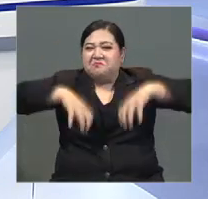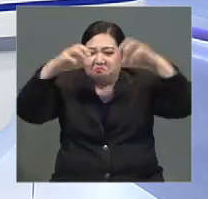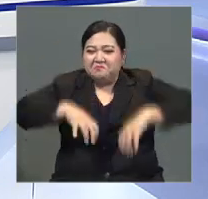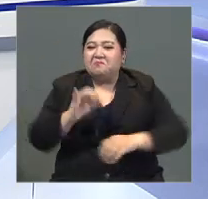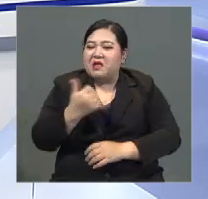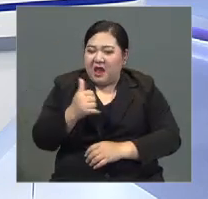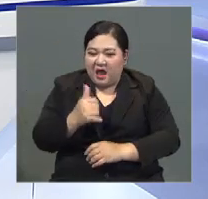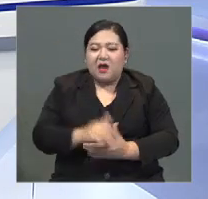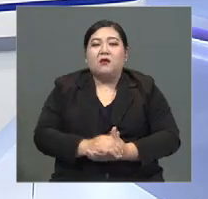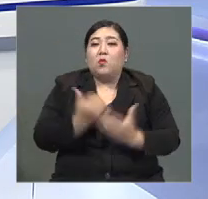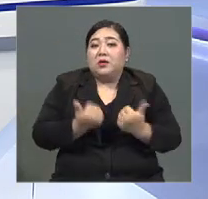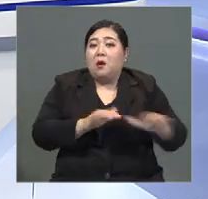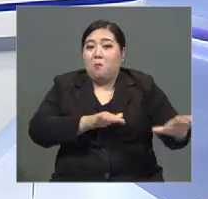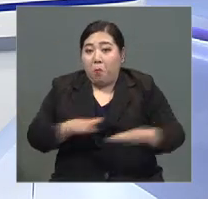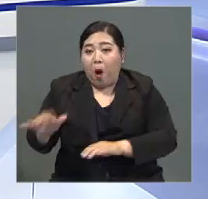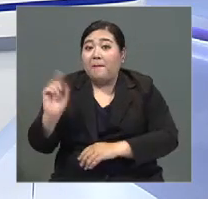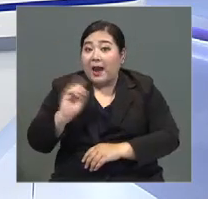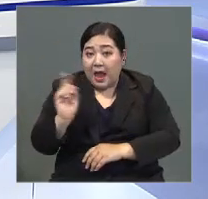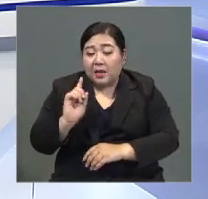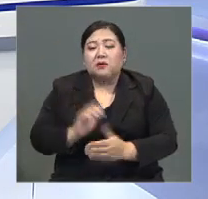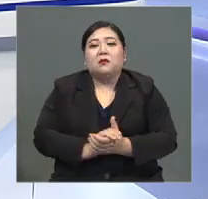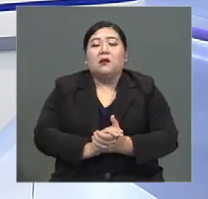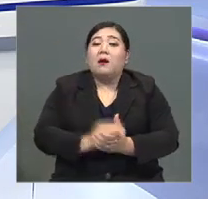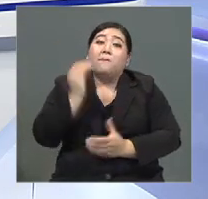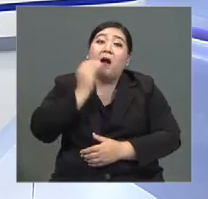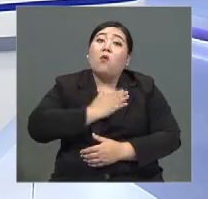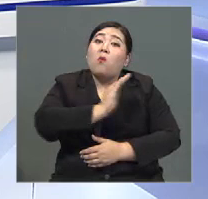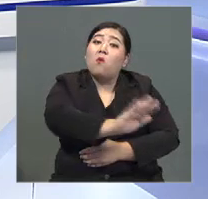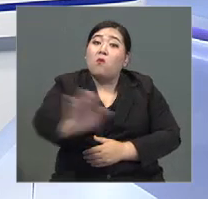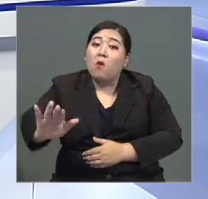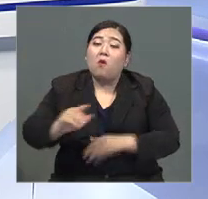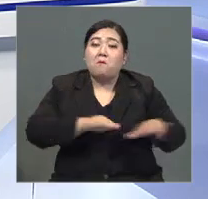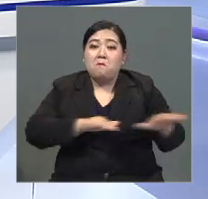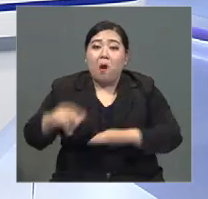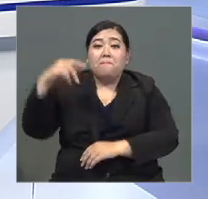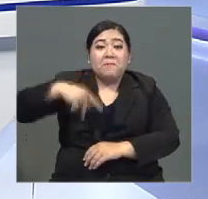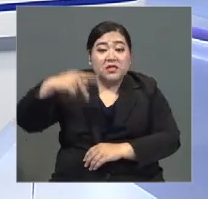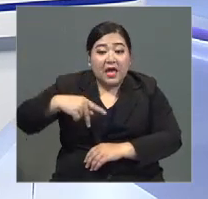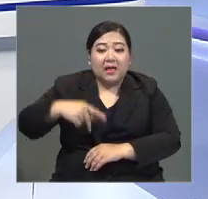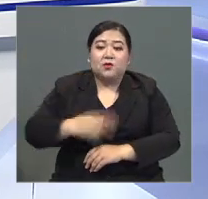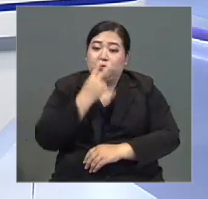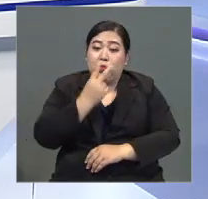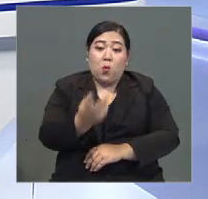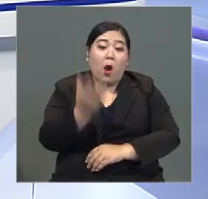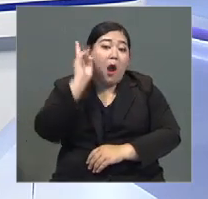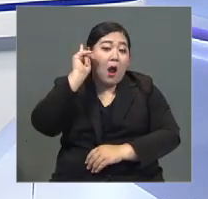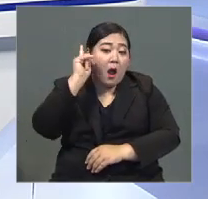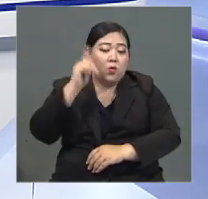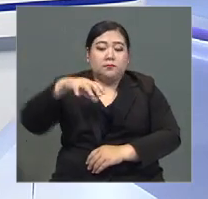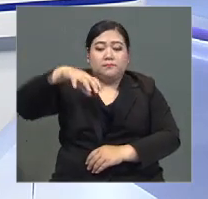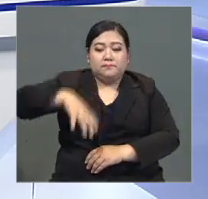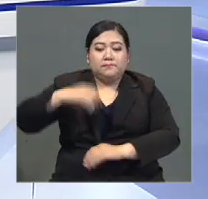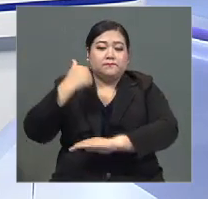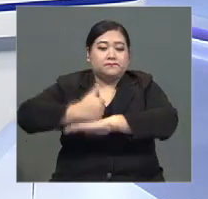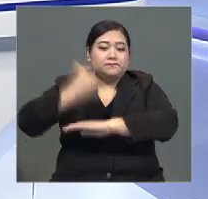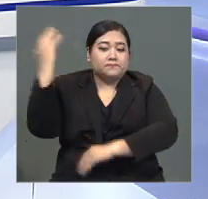ก็ต้องเตรียมรบมือเตีมพร้อมอย่างไรบ้าง พืนที่ไหนทจะต้องเตรียมตัวมากเป็พิเศษจะไปพูดคุยกันนะคะ กับท่านอธิบด